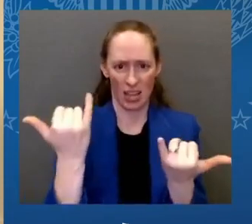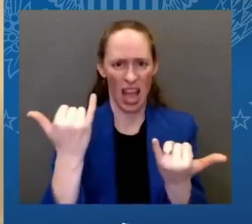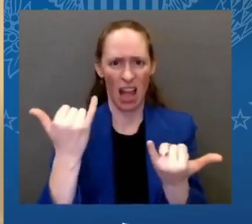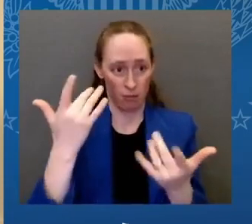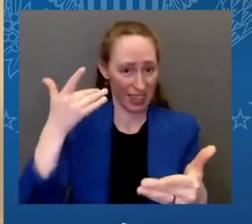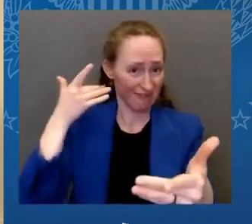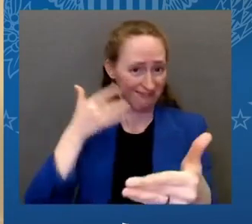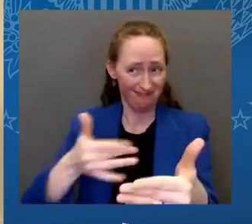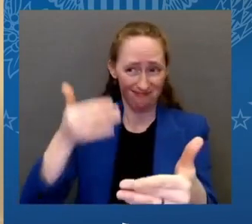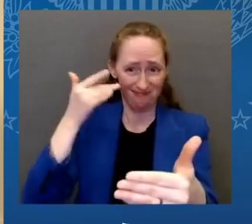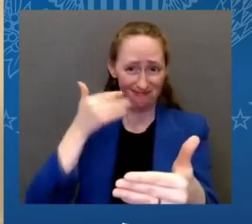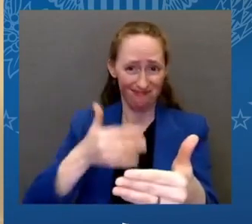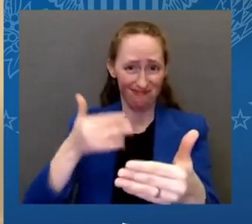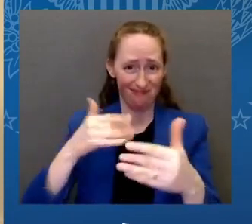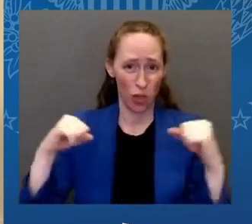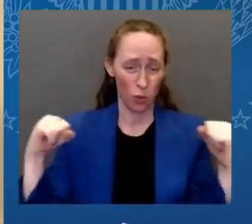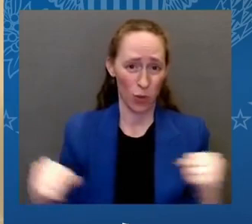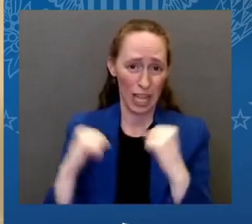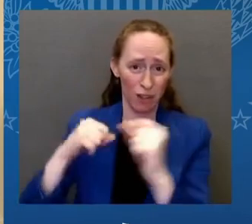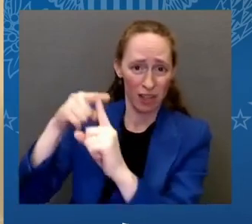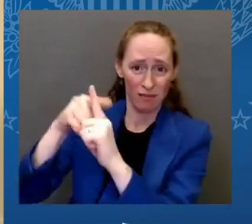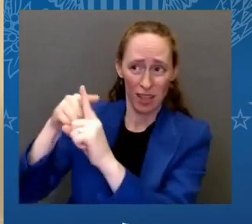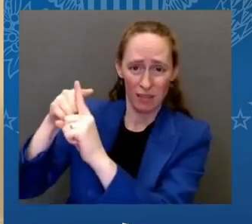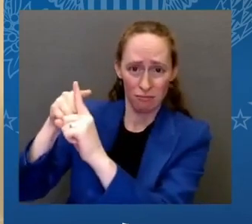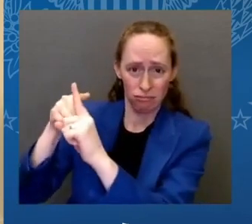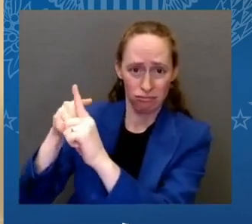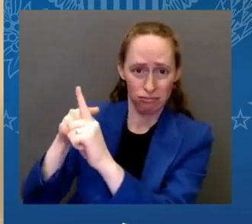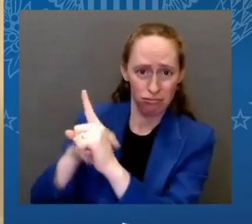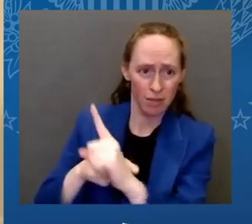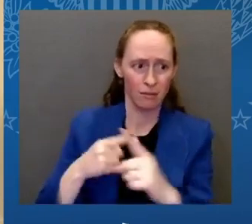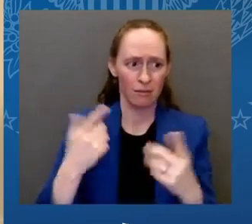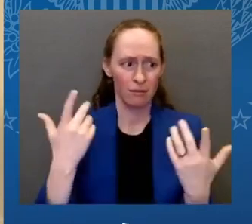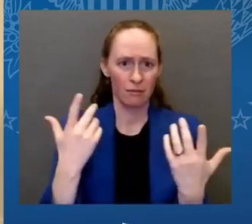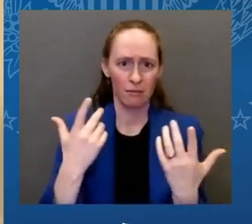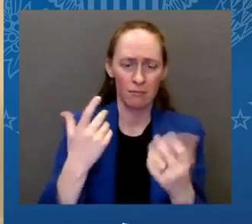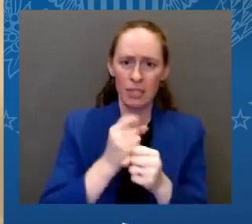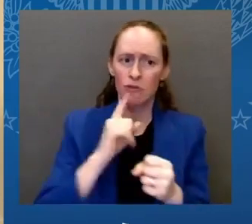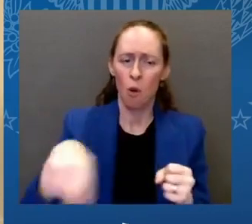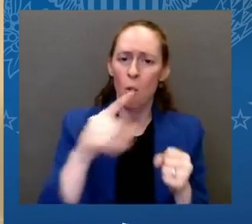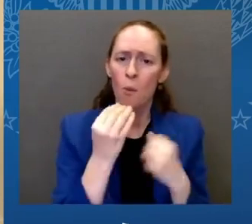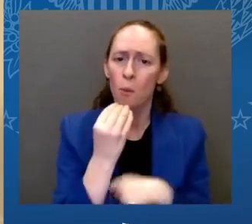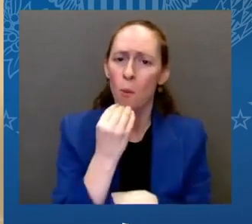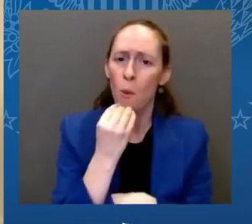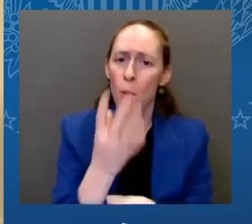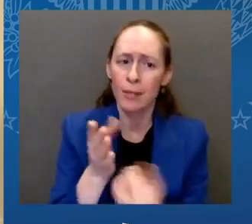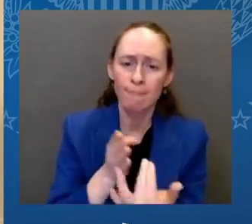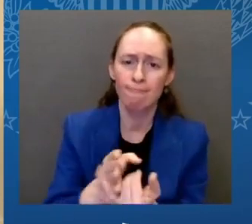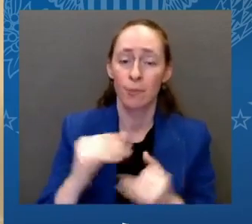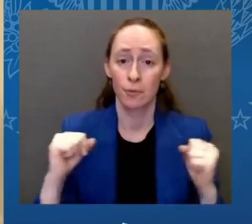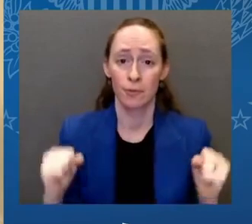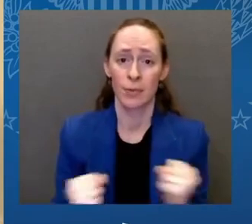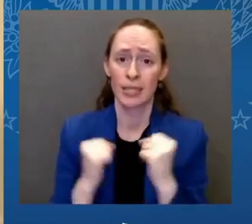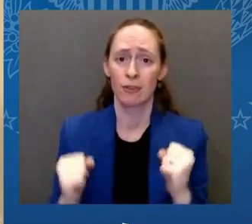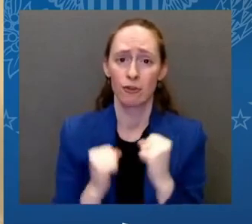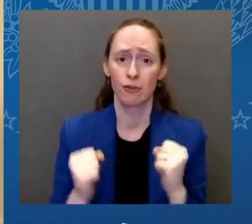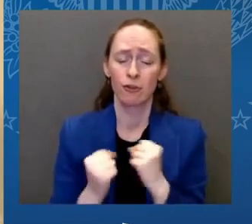медичні послуги більш як 1,5 мільйона українців. США і наші партнери по всьому